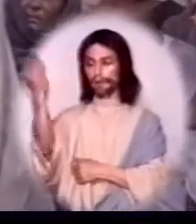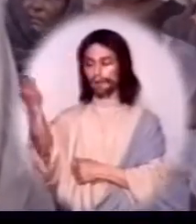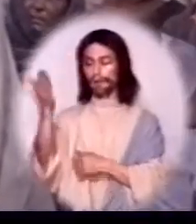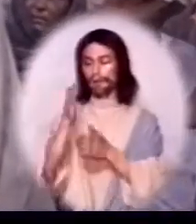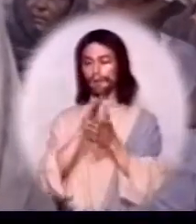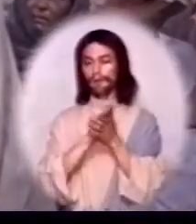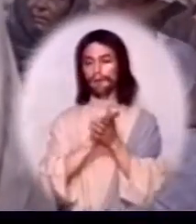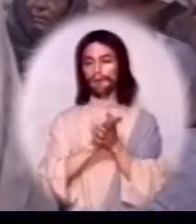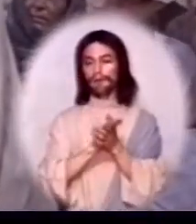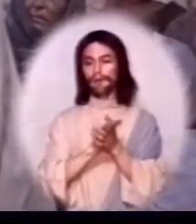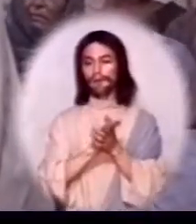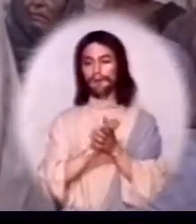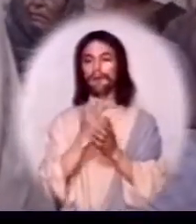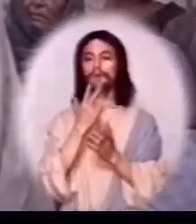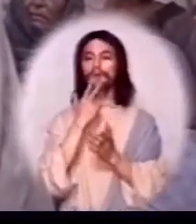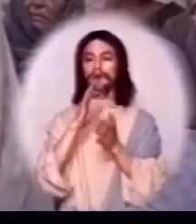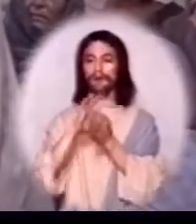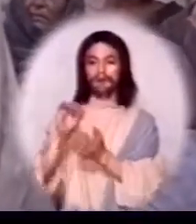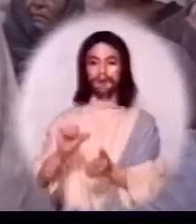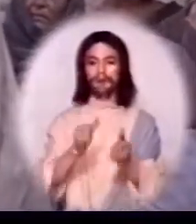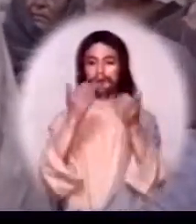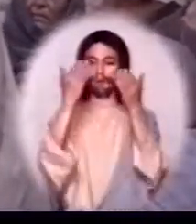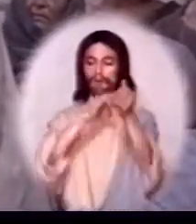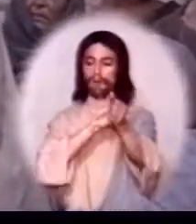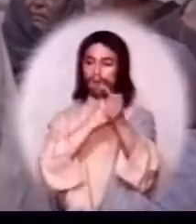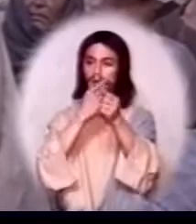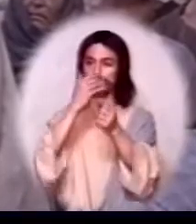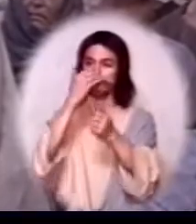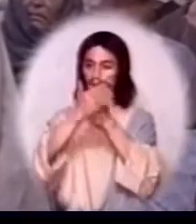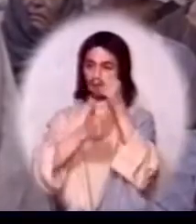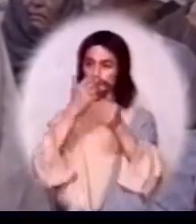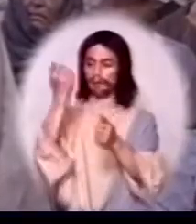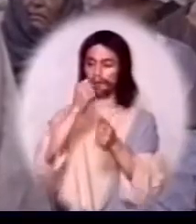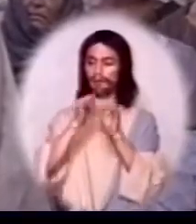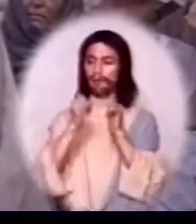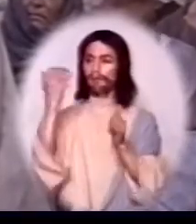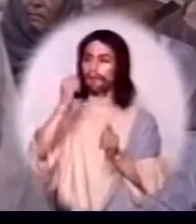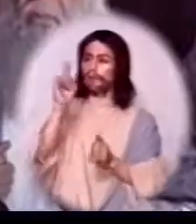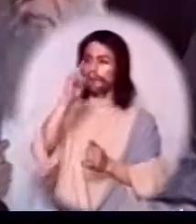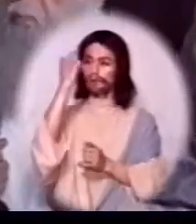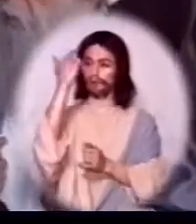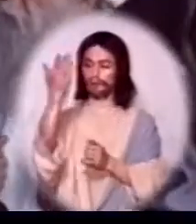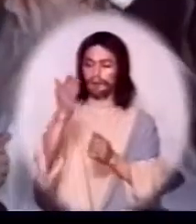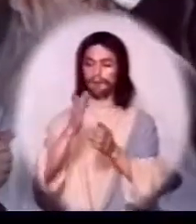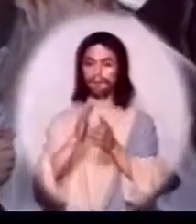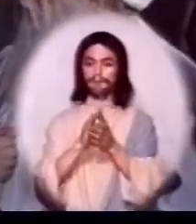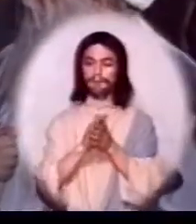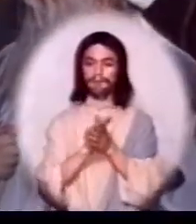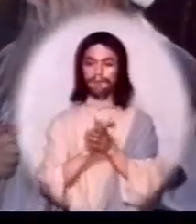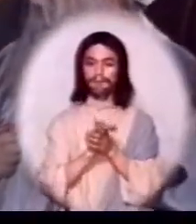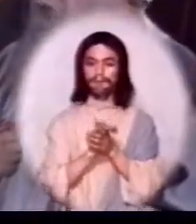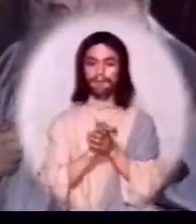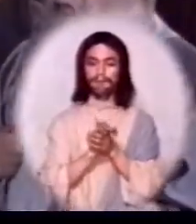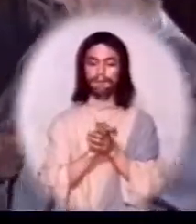묻겠다. 요한의 세례 권한은 하나님에게서냐 사람에게서 난 것이냐?